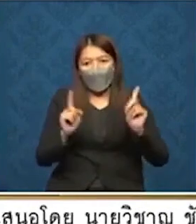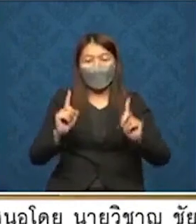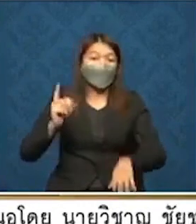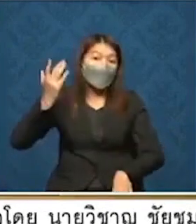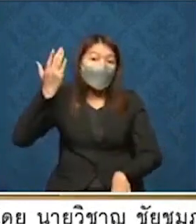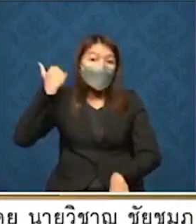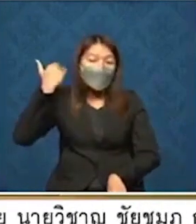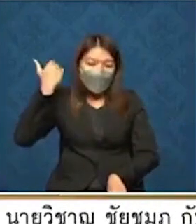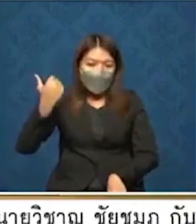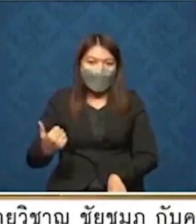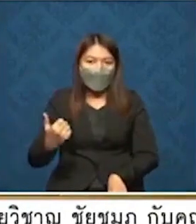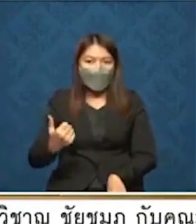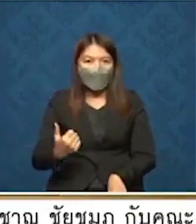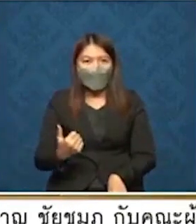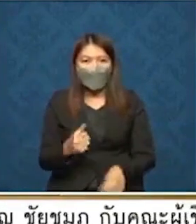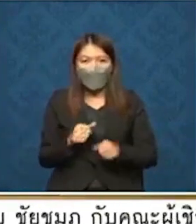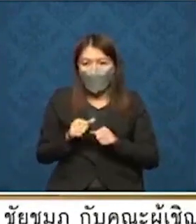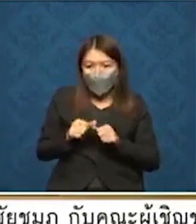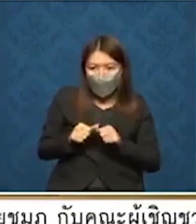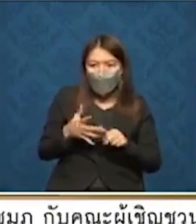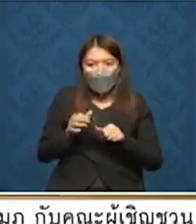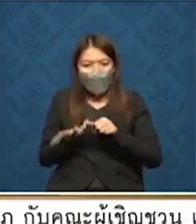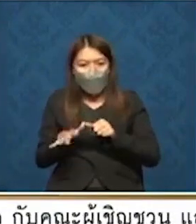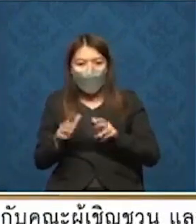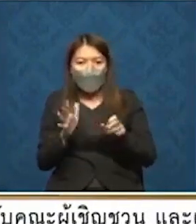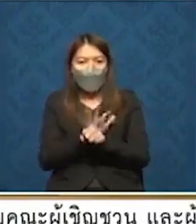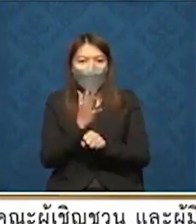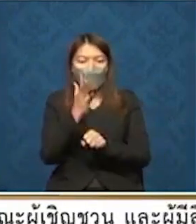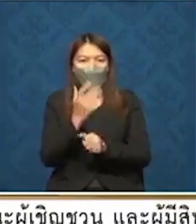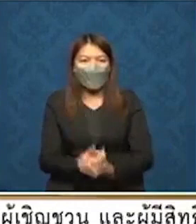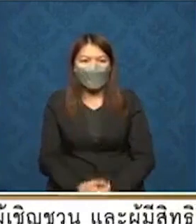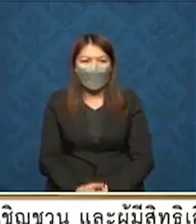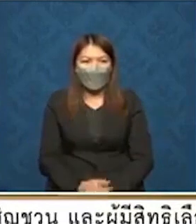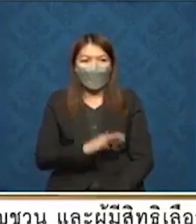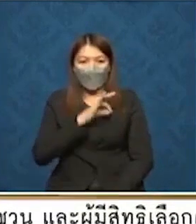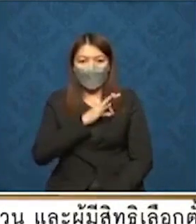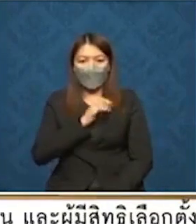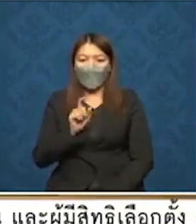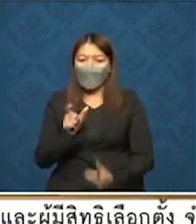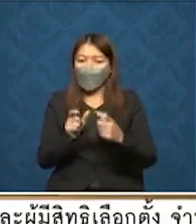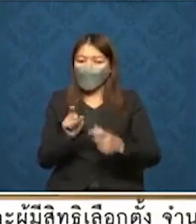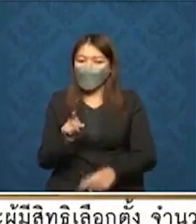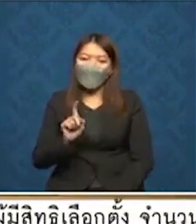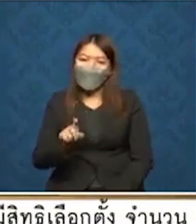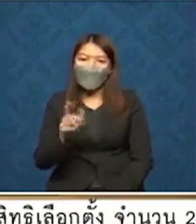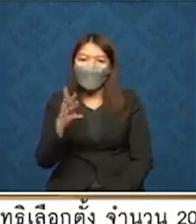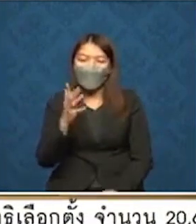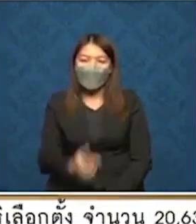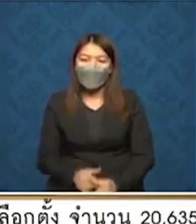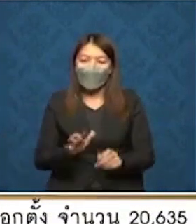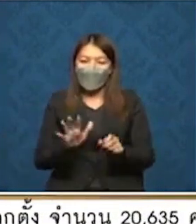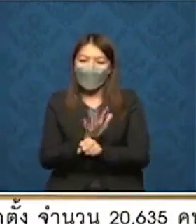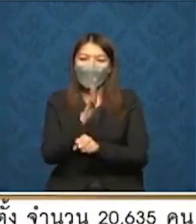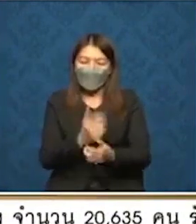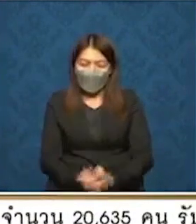ออ radial ,กass Cinแต่เืถสมารท่ไม่พมัรพ interpret บาร